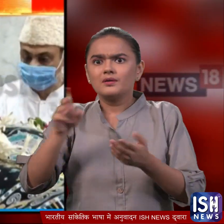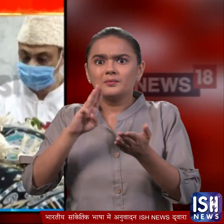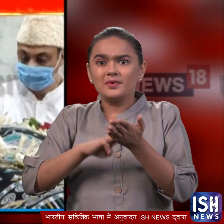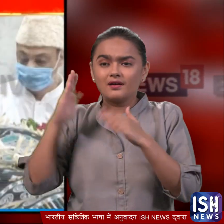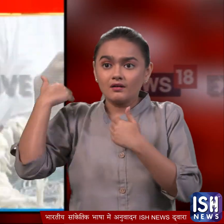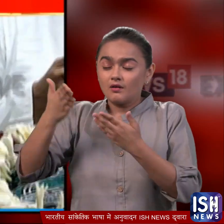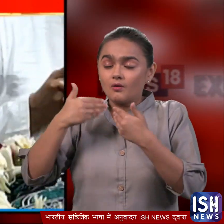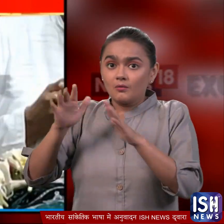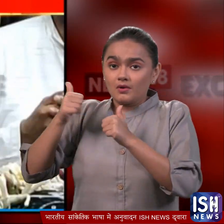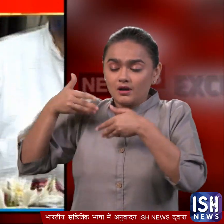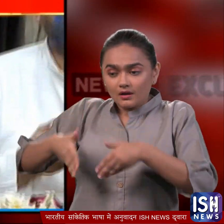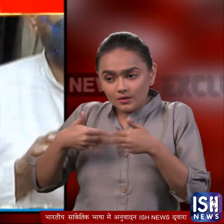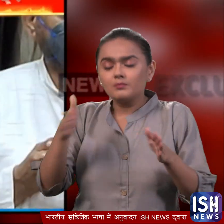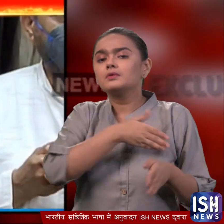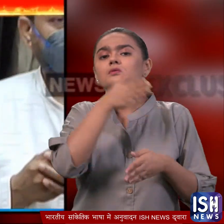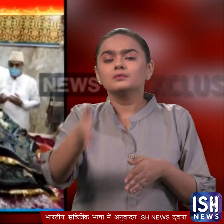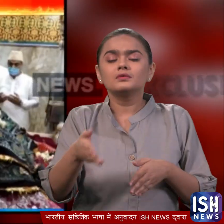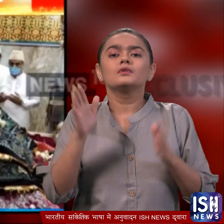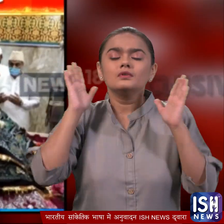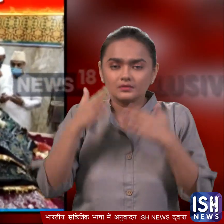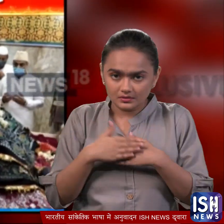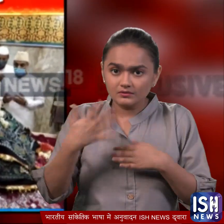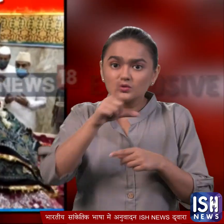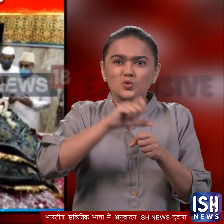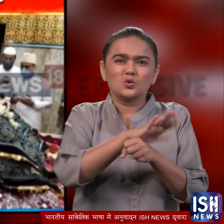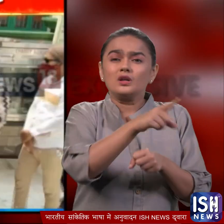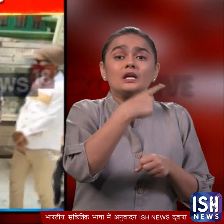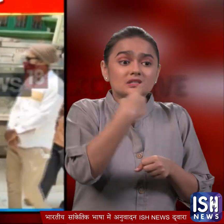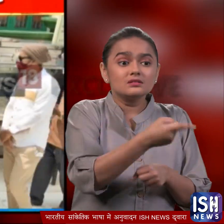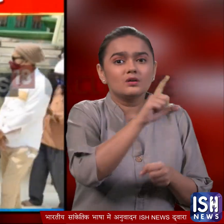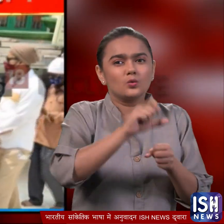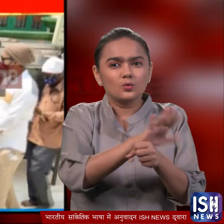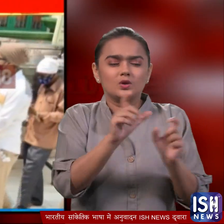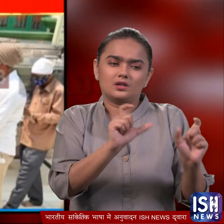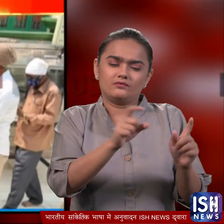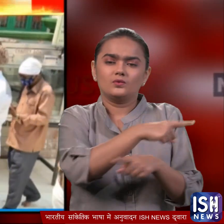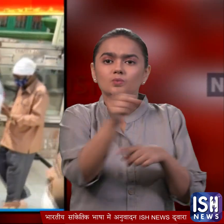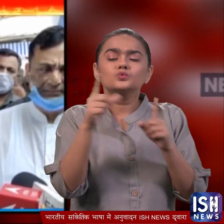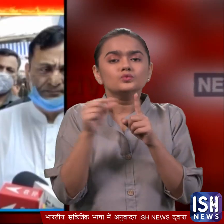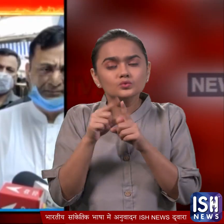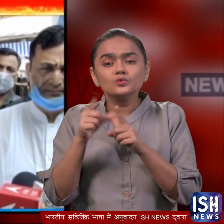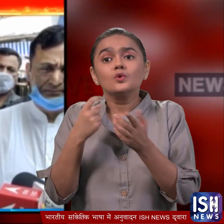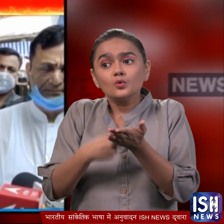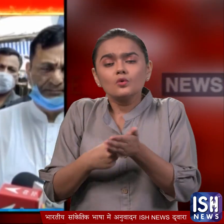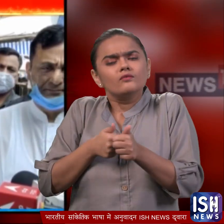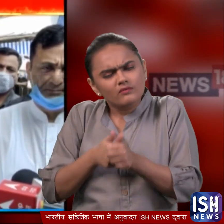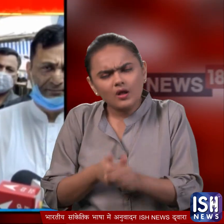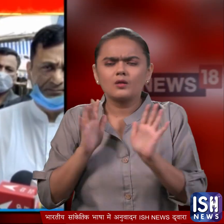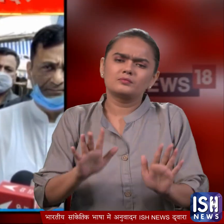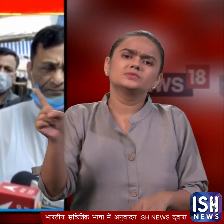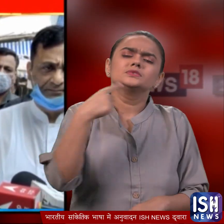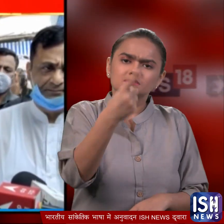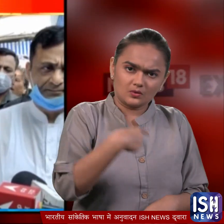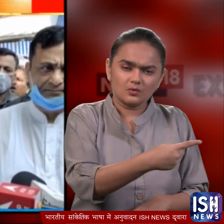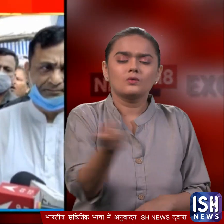तरफ नवाब मलिक भी लंबे वक्त बाद खुली माहिम दरगाह पर पहुंचे, जहां उन्होंने लोगों से कोरोना नियमों का पालन करने की अपील भी की। और लोगों से अपील है कि